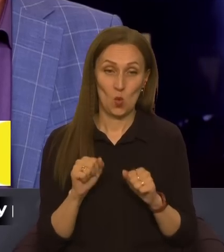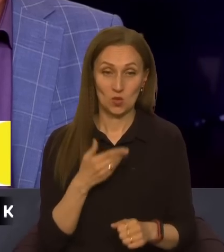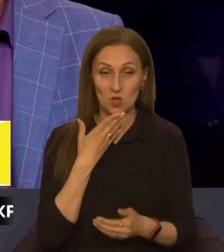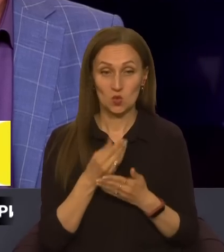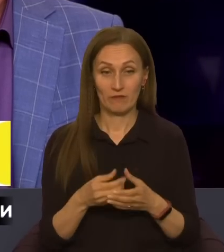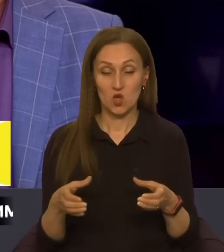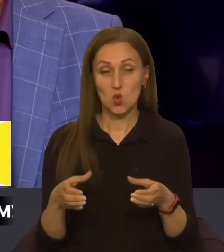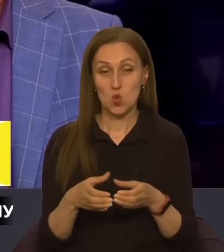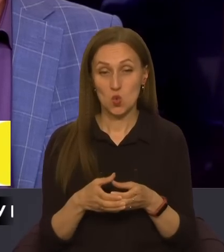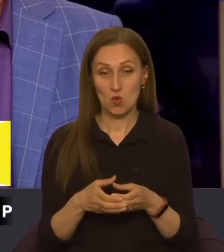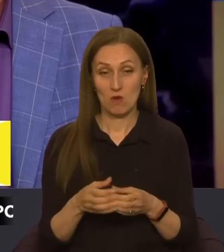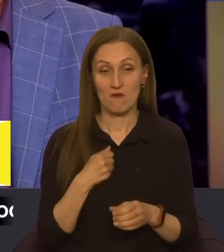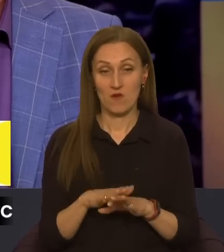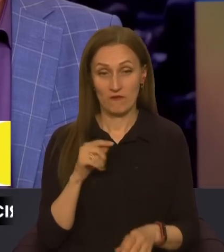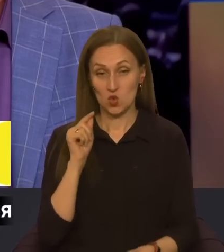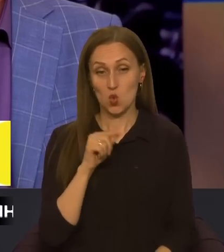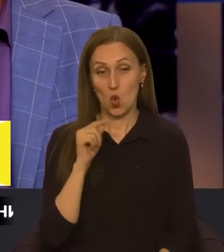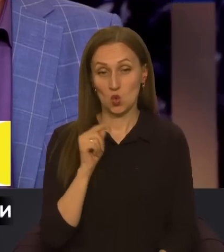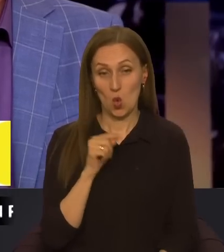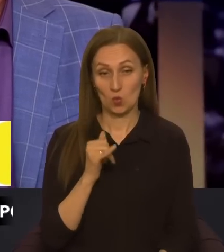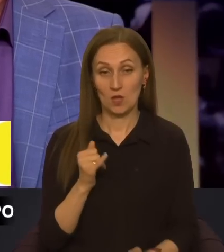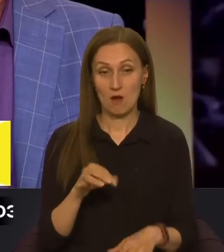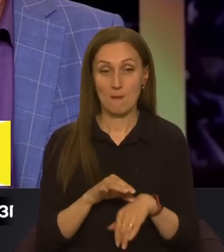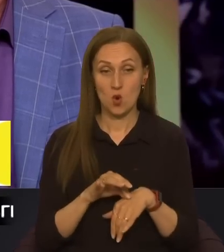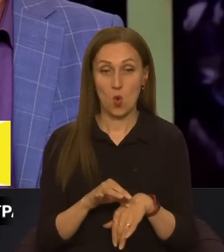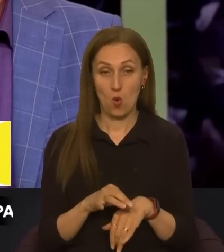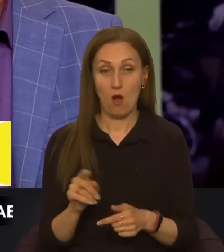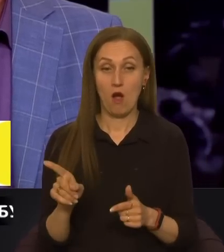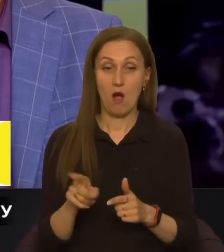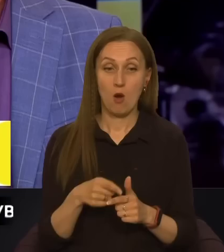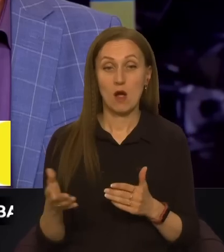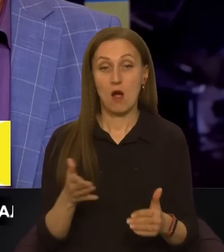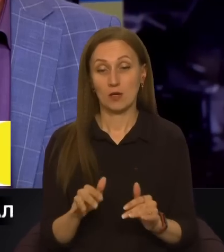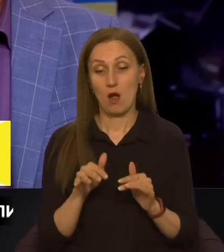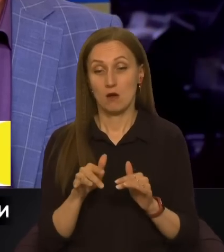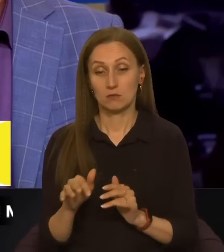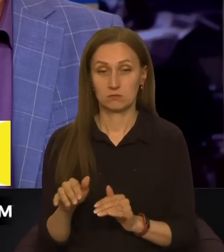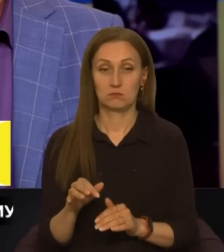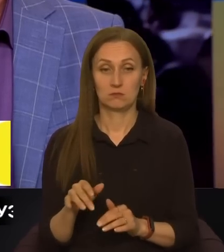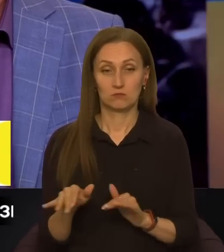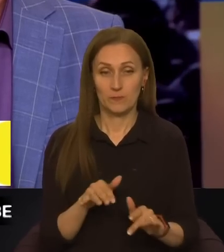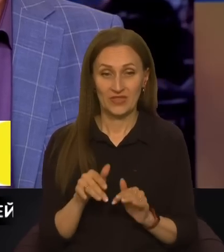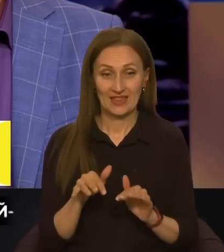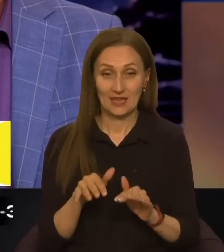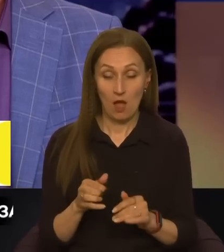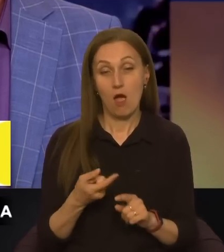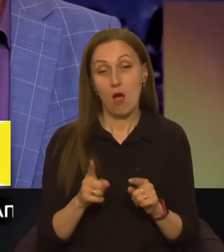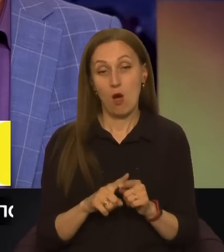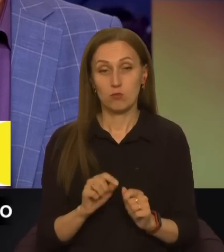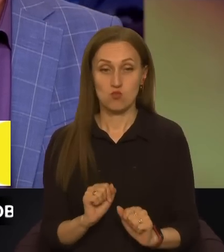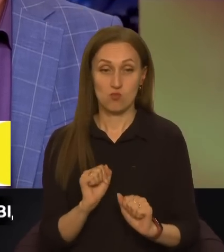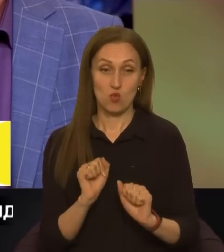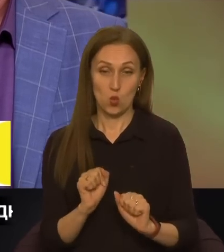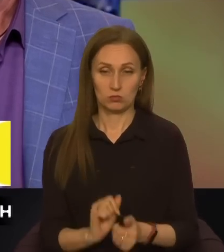своєї групи військ на Луганщині для проведення або якихось наступальних штурмових дій, або навіть